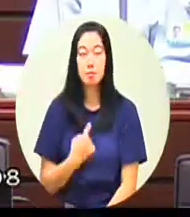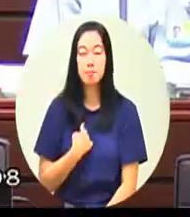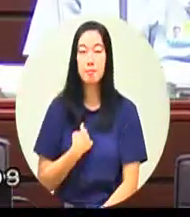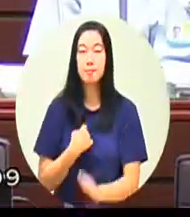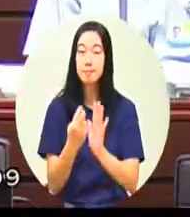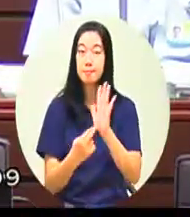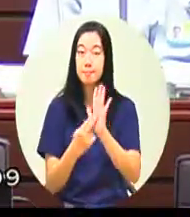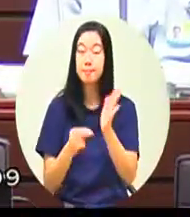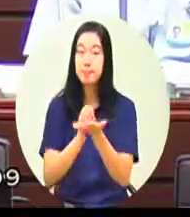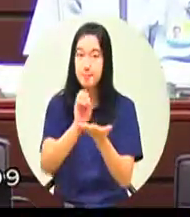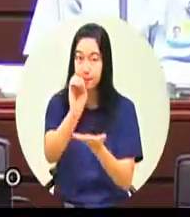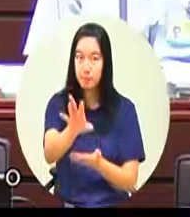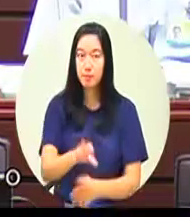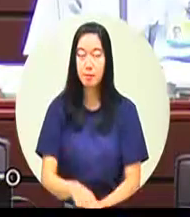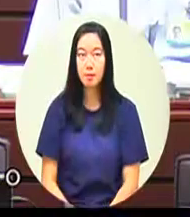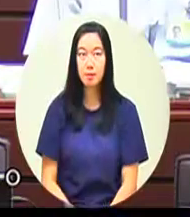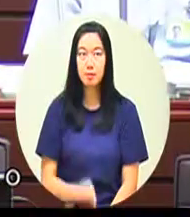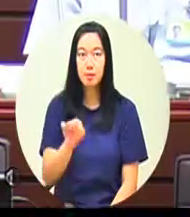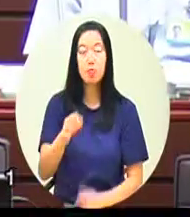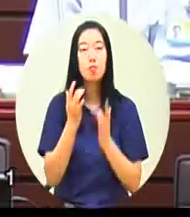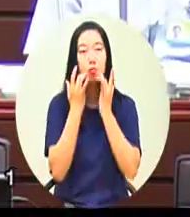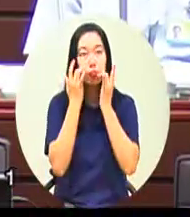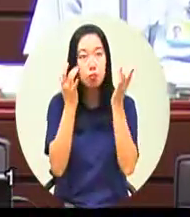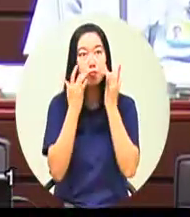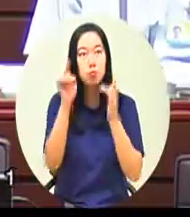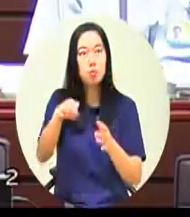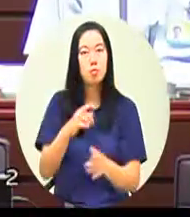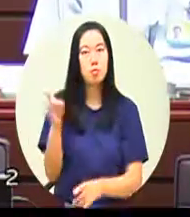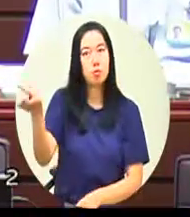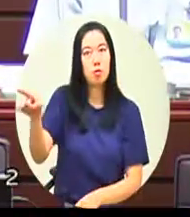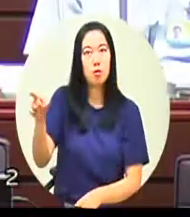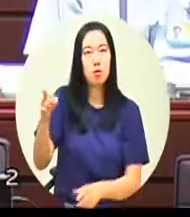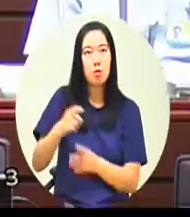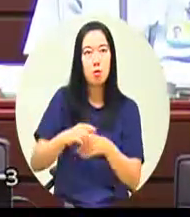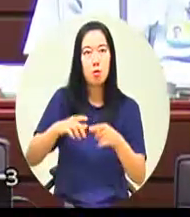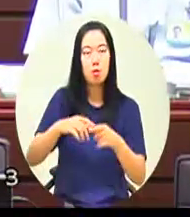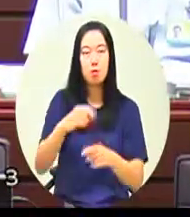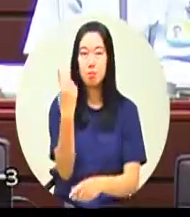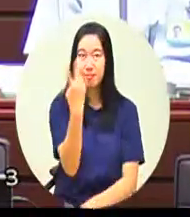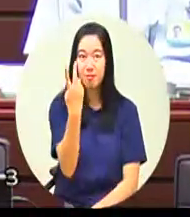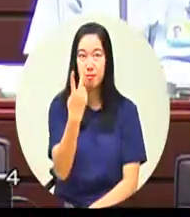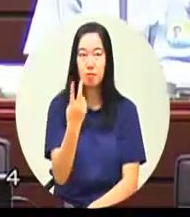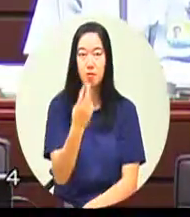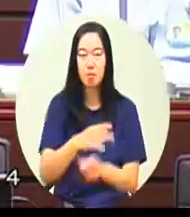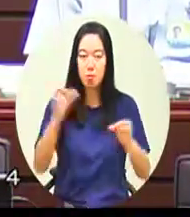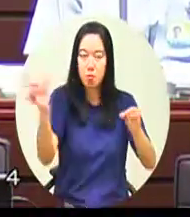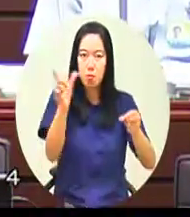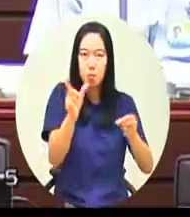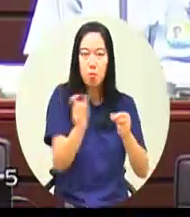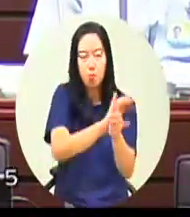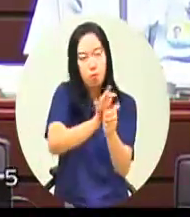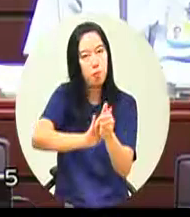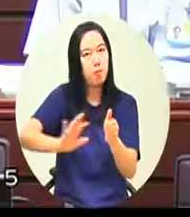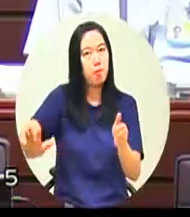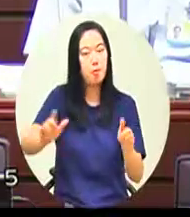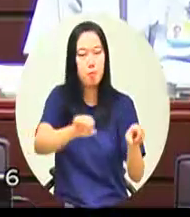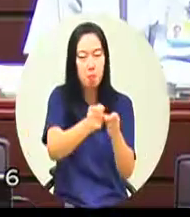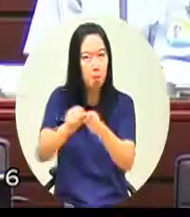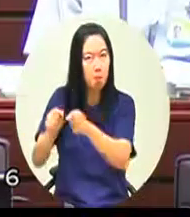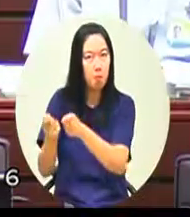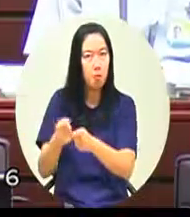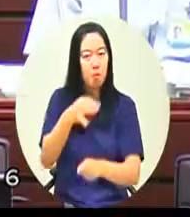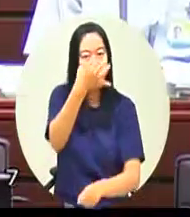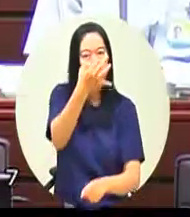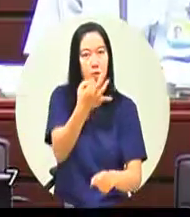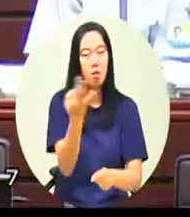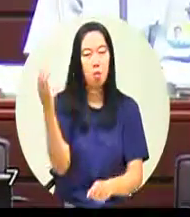吼。那么关于蔬菜这边受到这个风台两个风台影响真大吼，那么伊的价格伊的浮动哦，